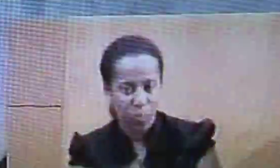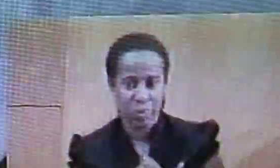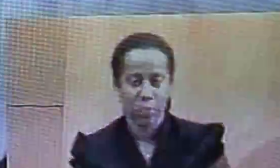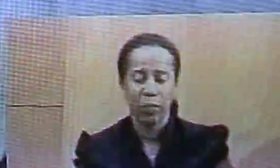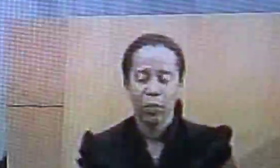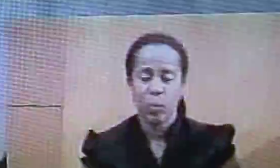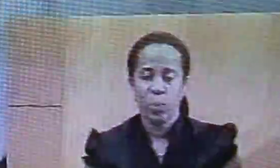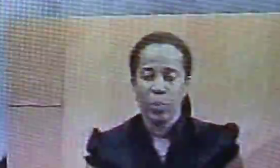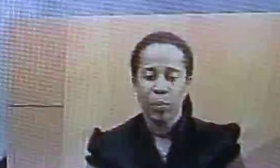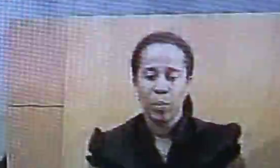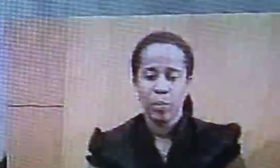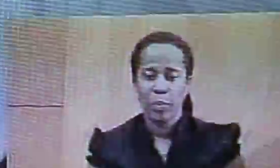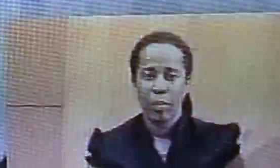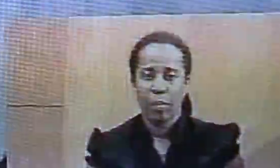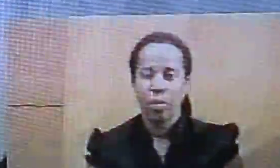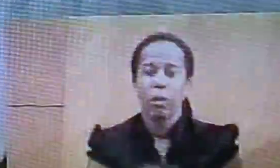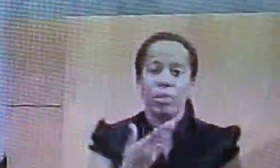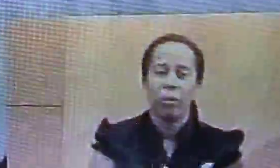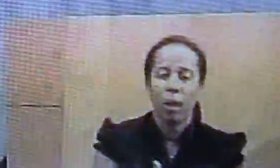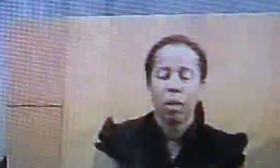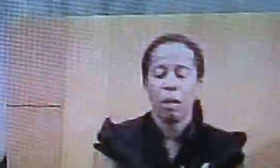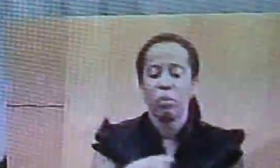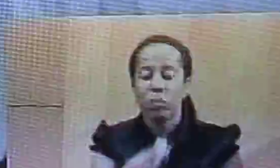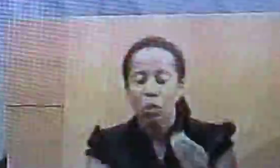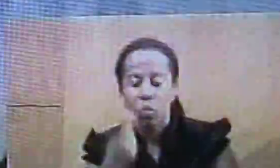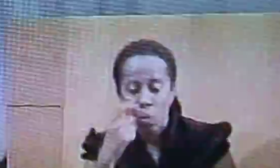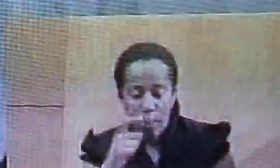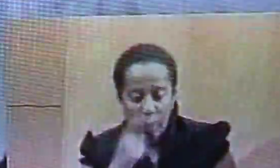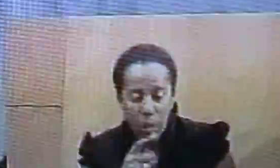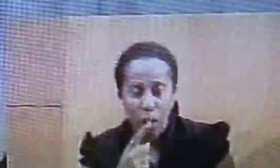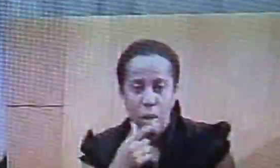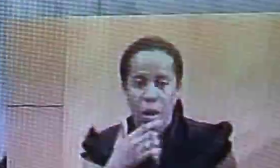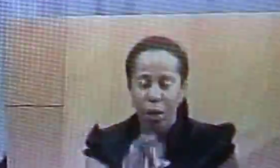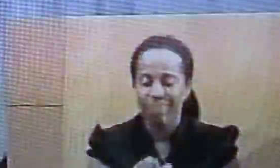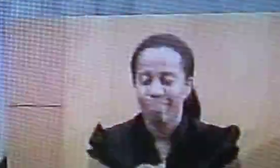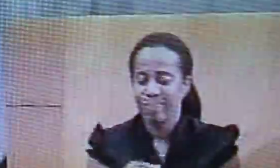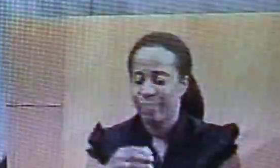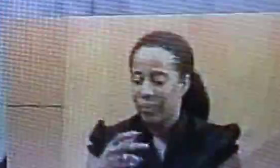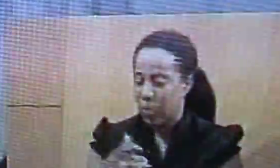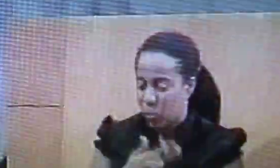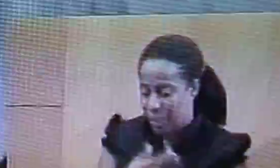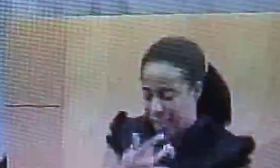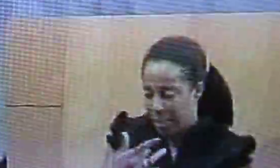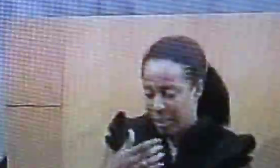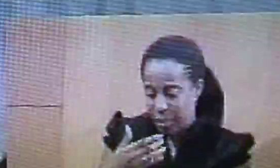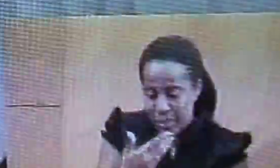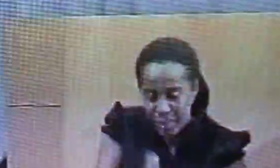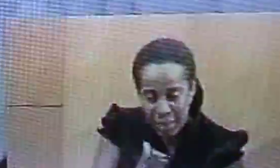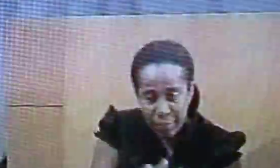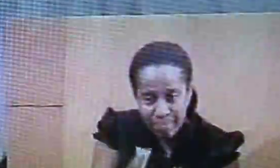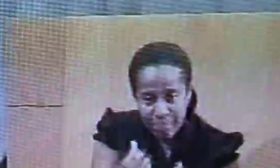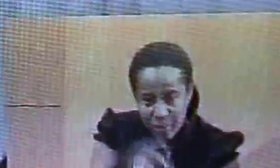Donc, c'est ce qui a fait qu'on a constaté une non-consommation de crédit importante.